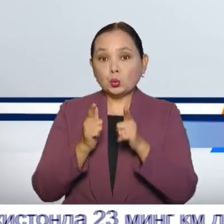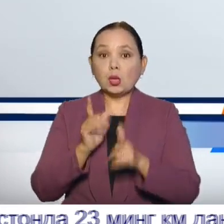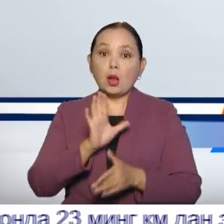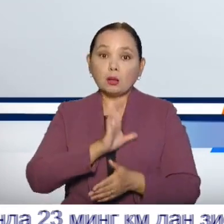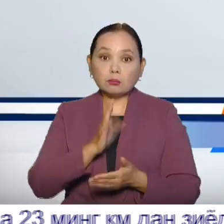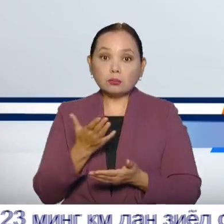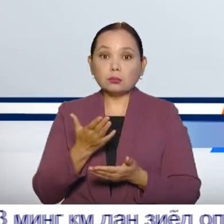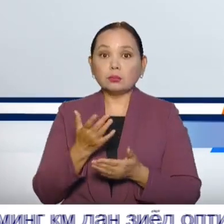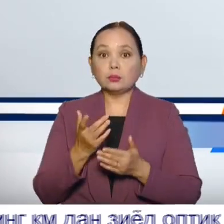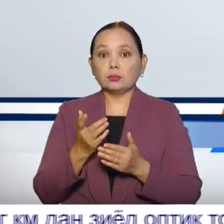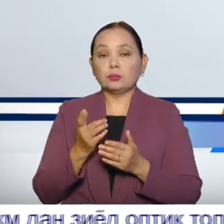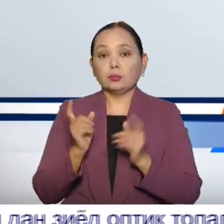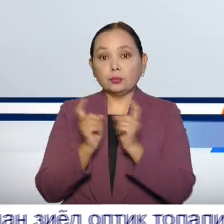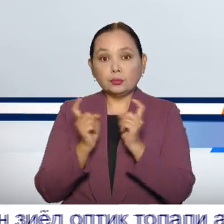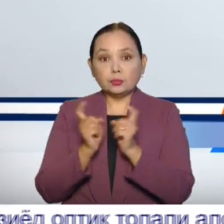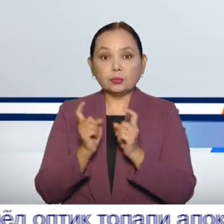qilib